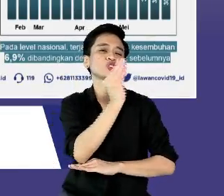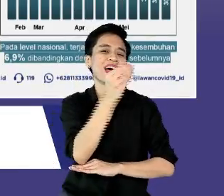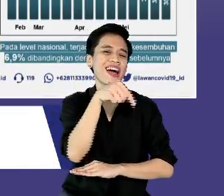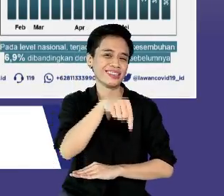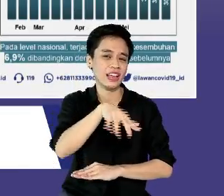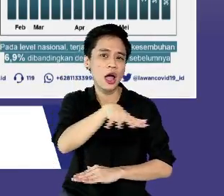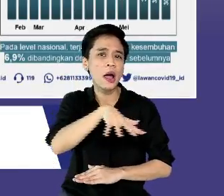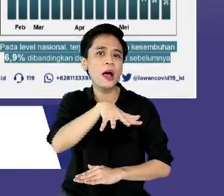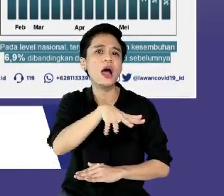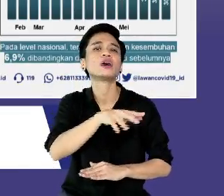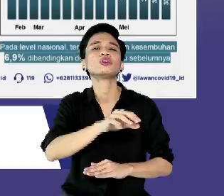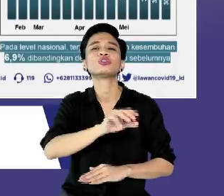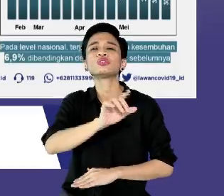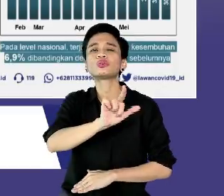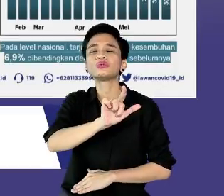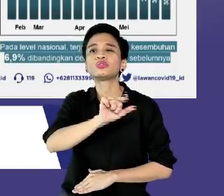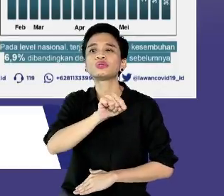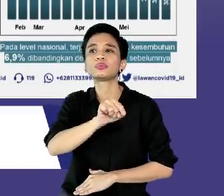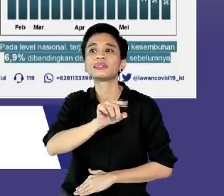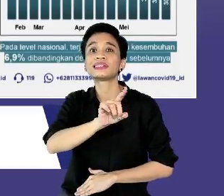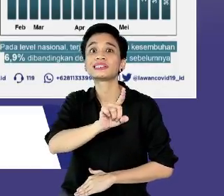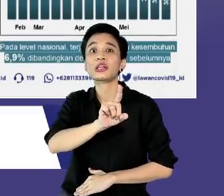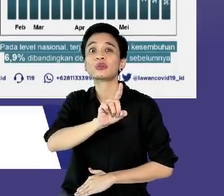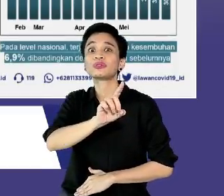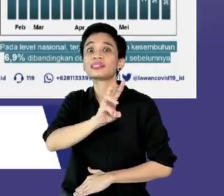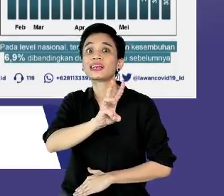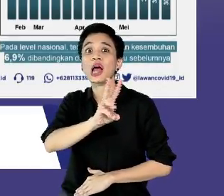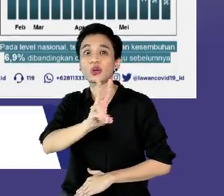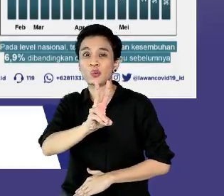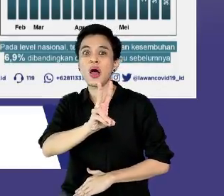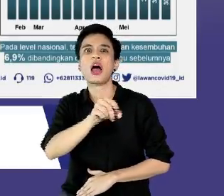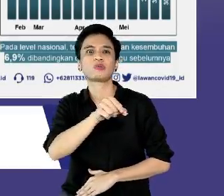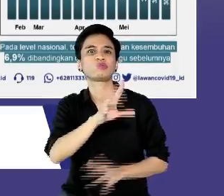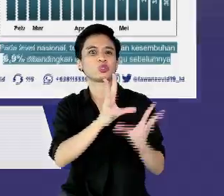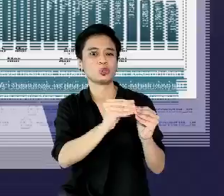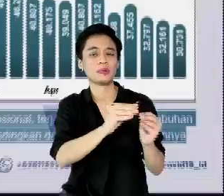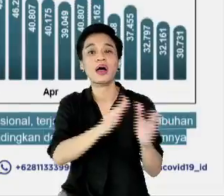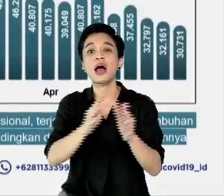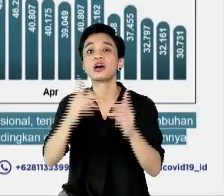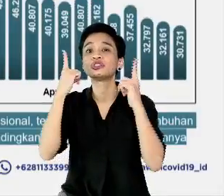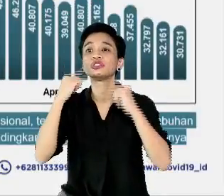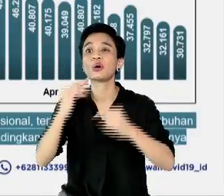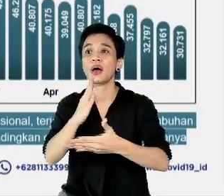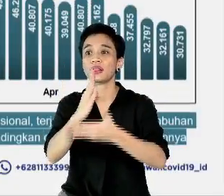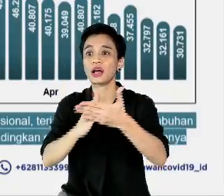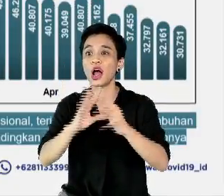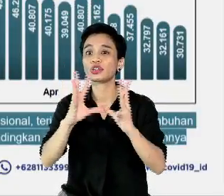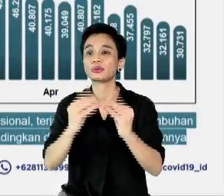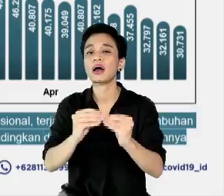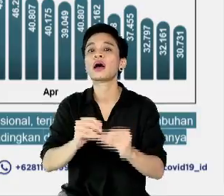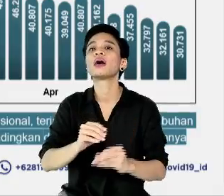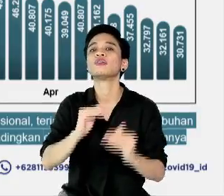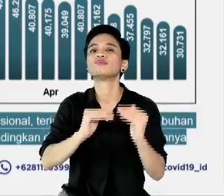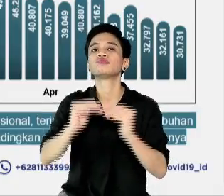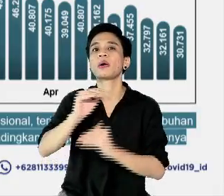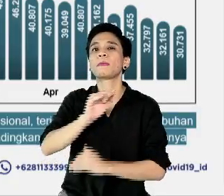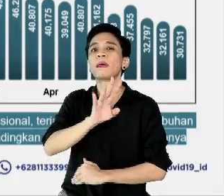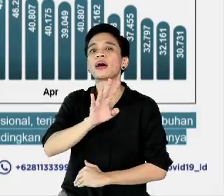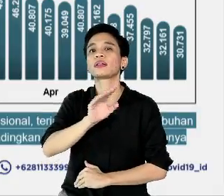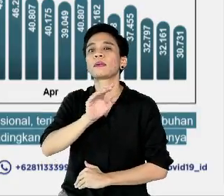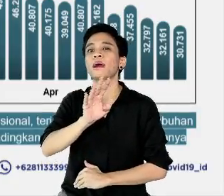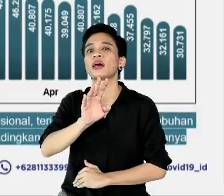yaitu naik sebesar 7.132 kasus, Jawa Tengah naik